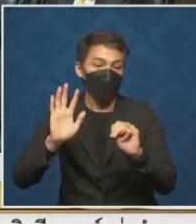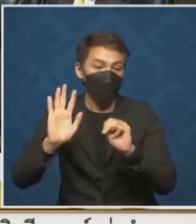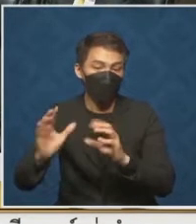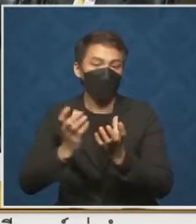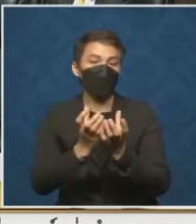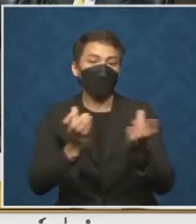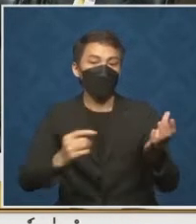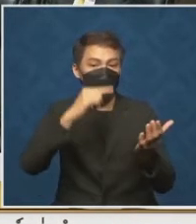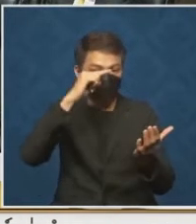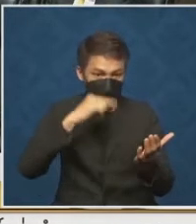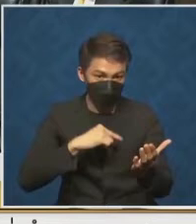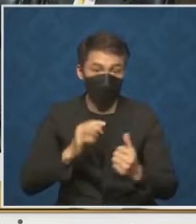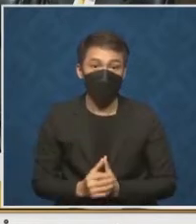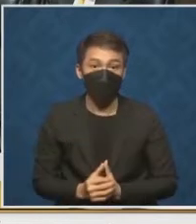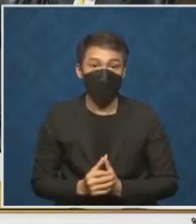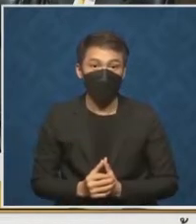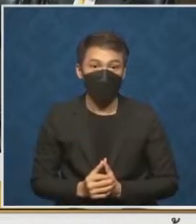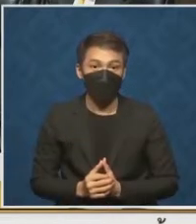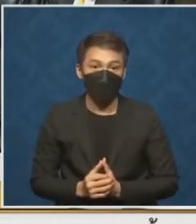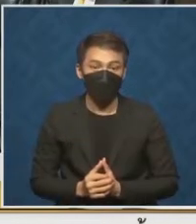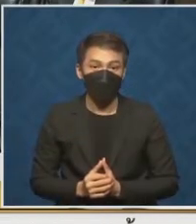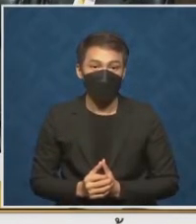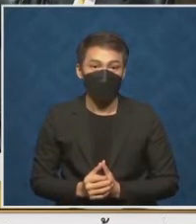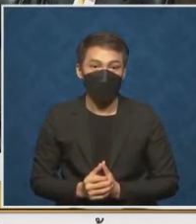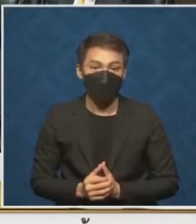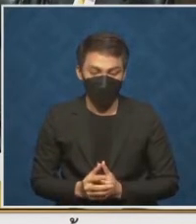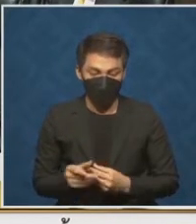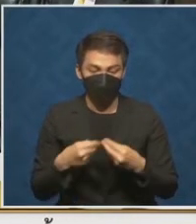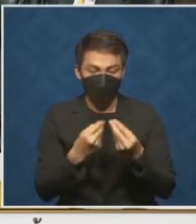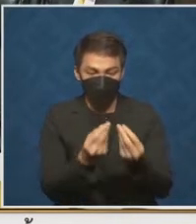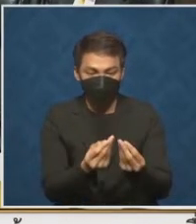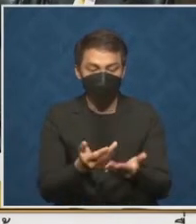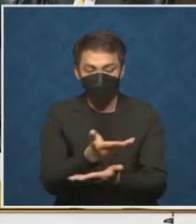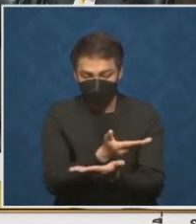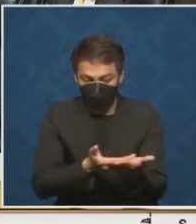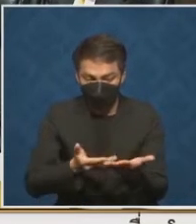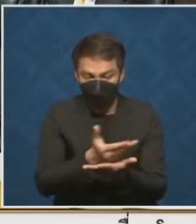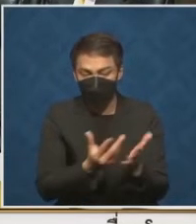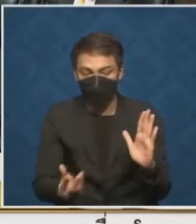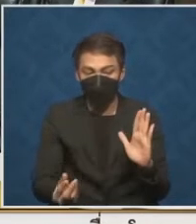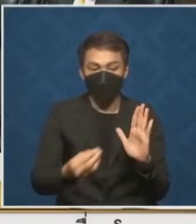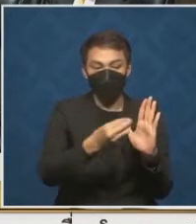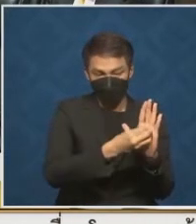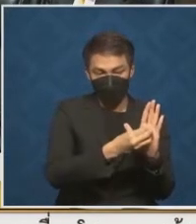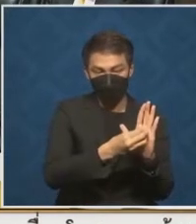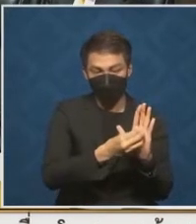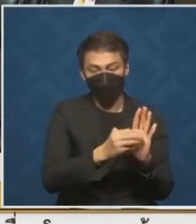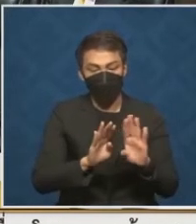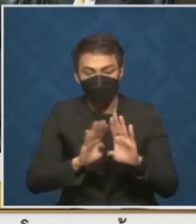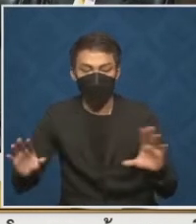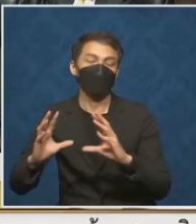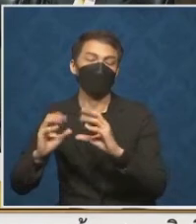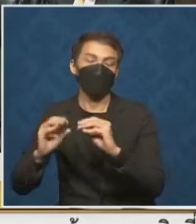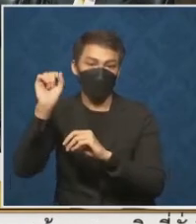มาตรา152ของรัฐธรรมนูญแห่งราชอาณาจักรไก่จึงกราบเรียนมาเพื่อโปรดพิจารณาบรรจุญัตติ